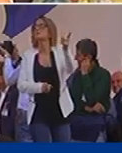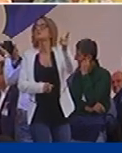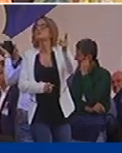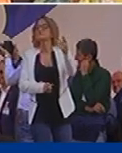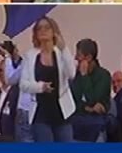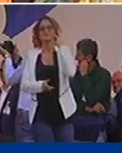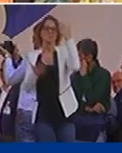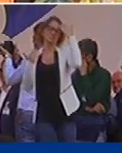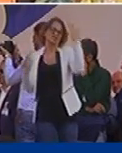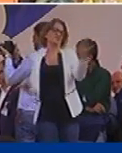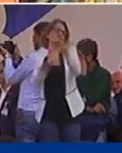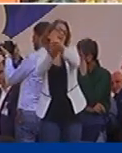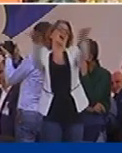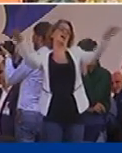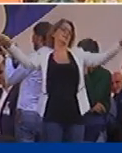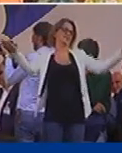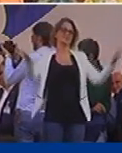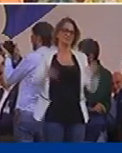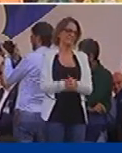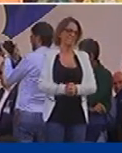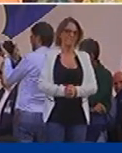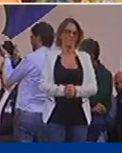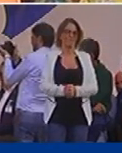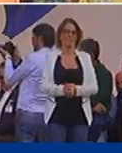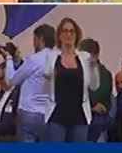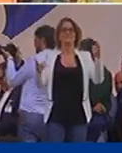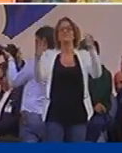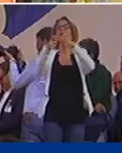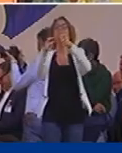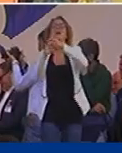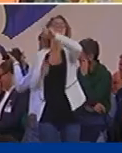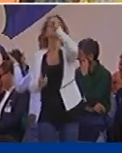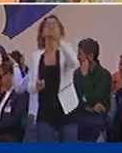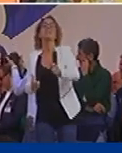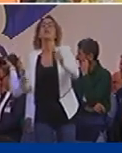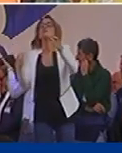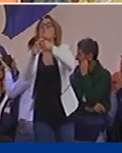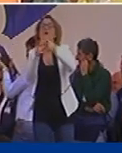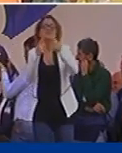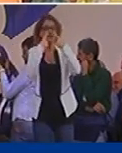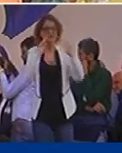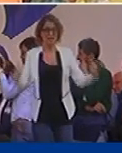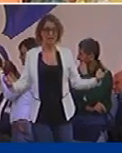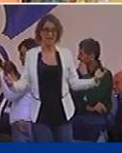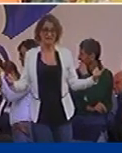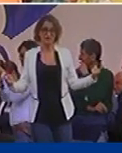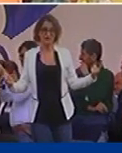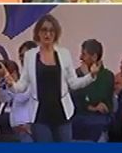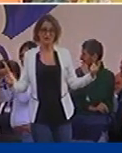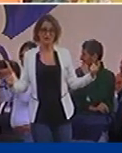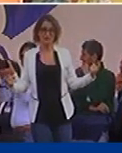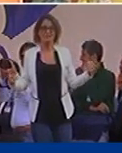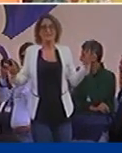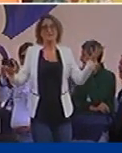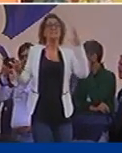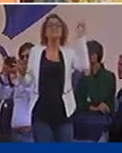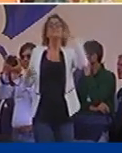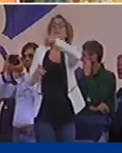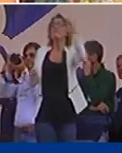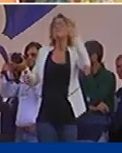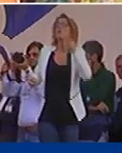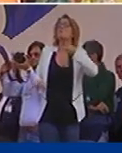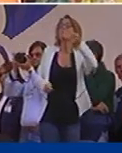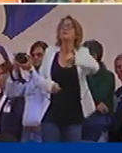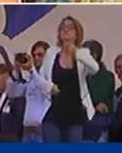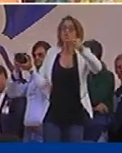Va, quanti sfigati! paese italiano, un paese così serio che se volete andare in